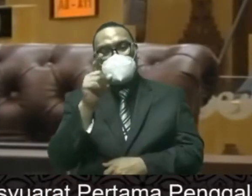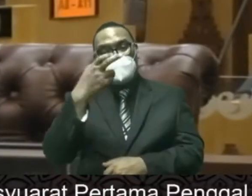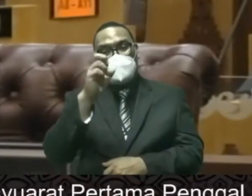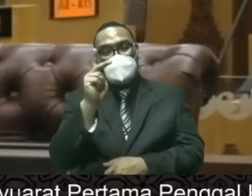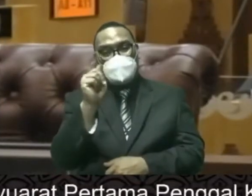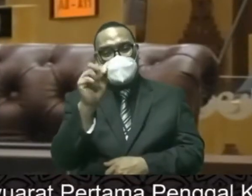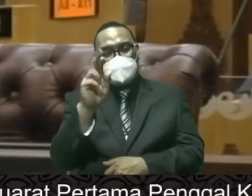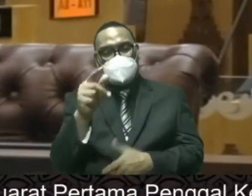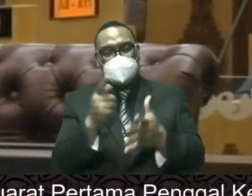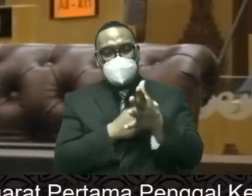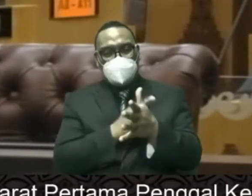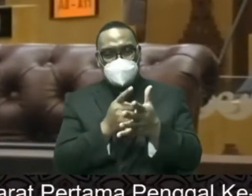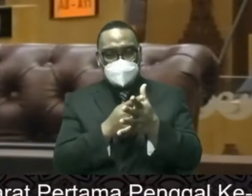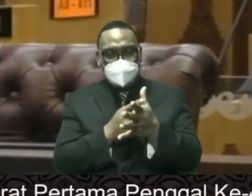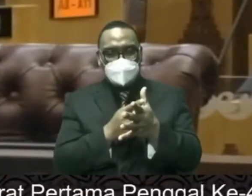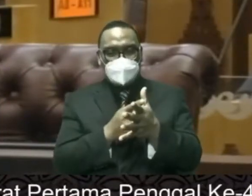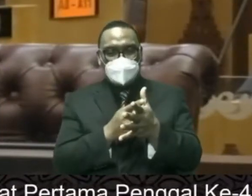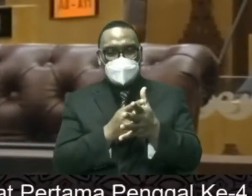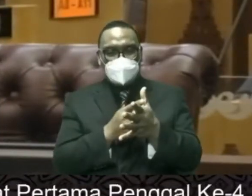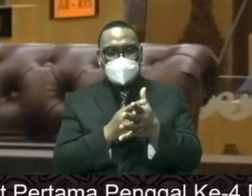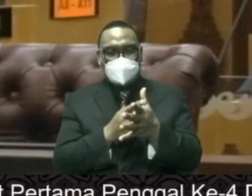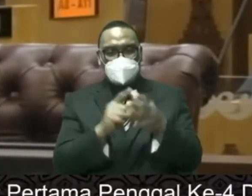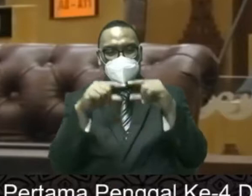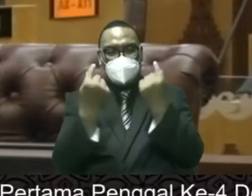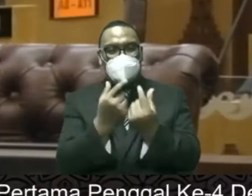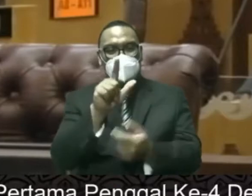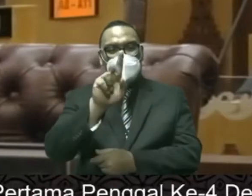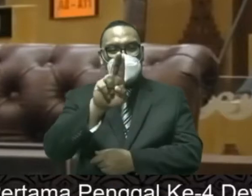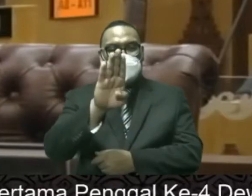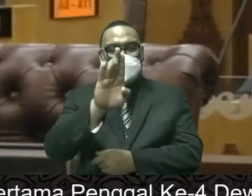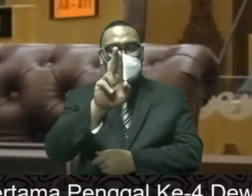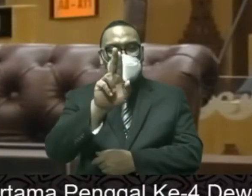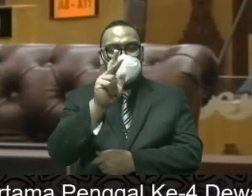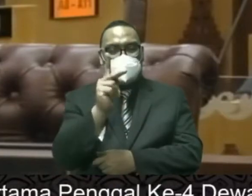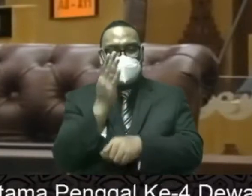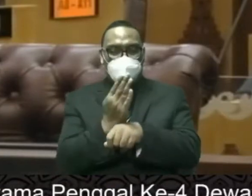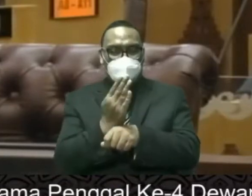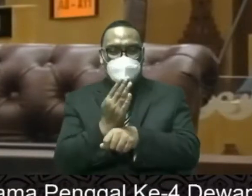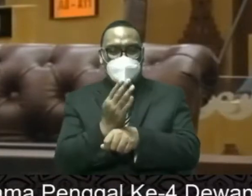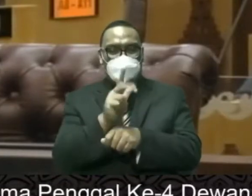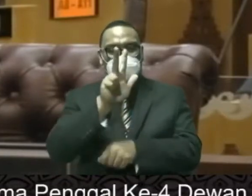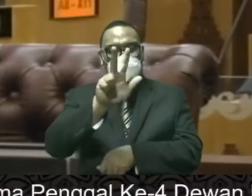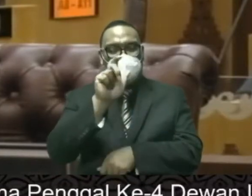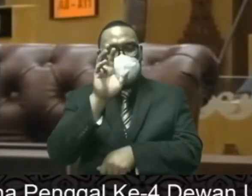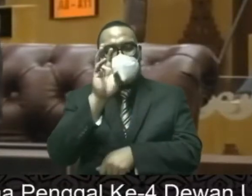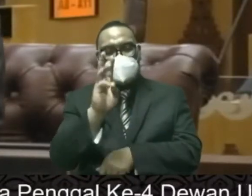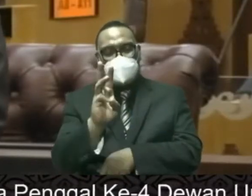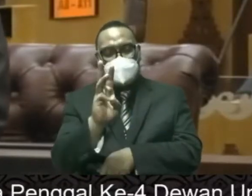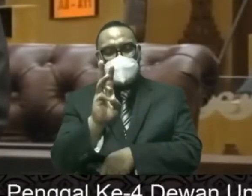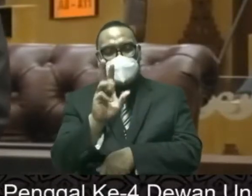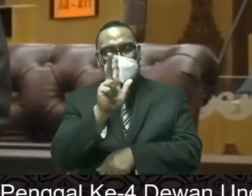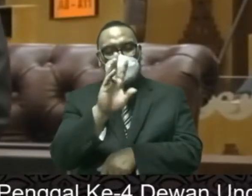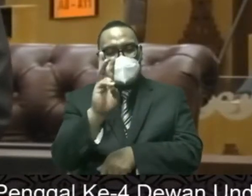an7163 yang kelima kelompok Lubuk Batu keluasan 36 poin tiga empat